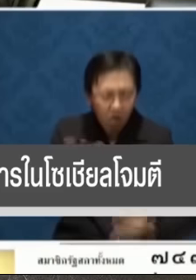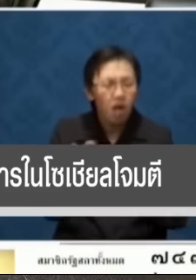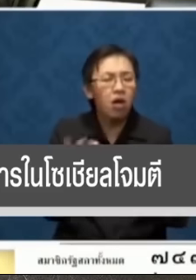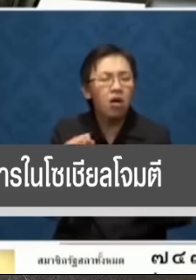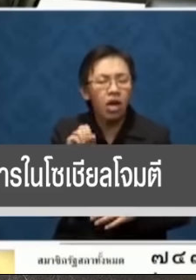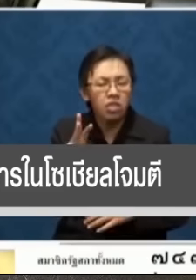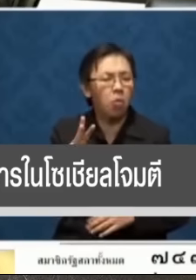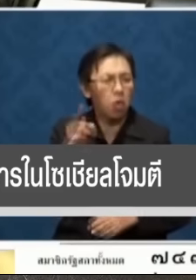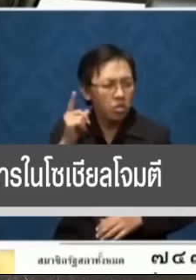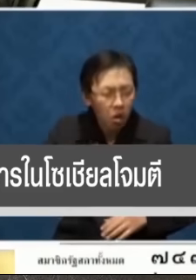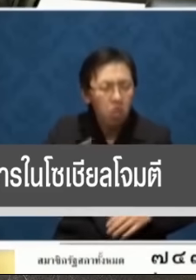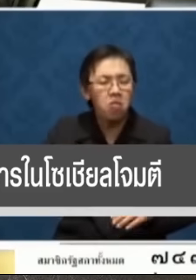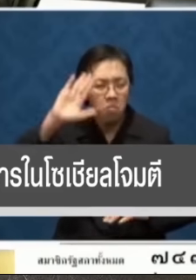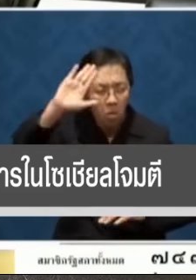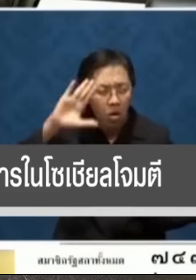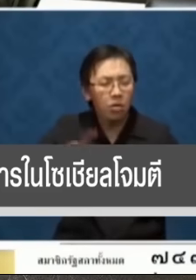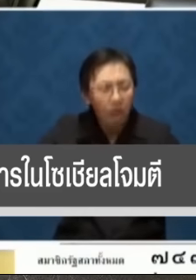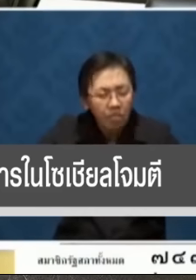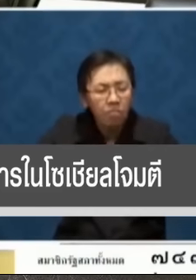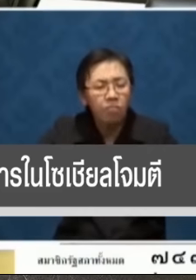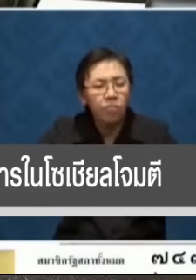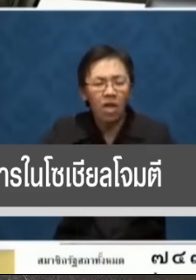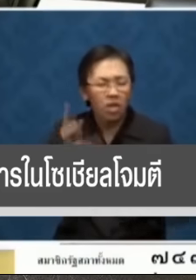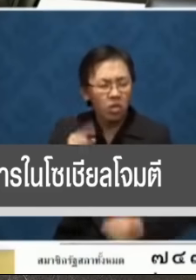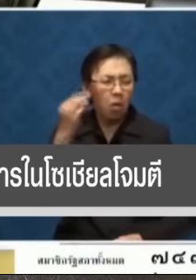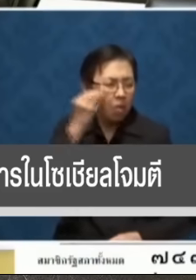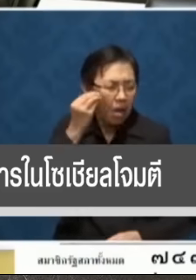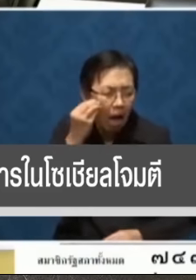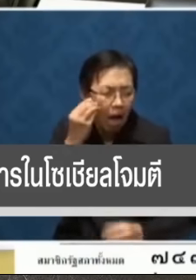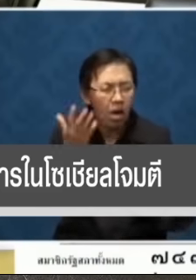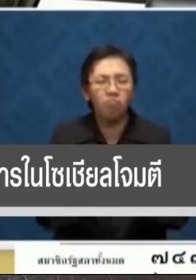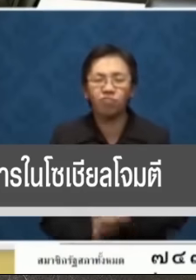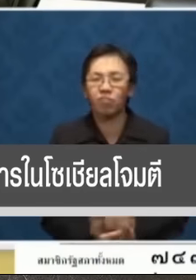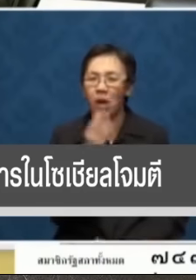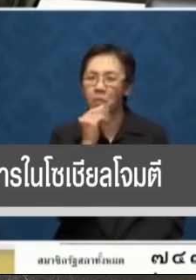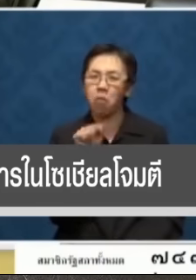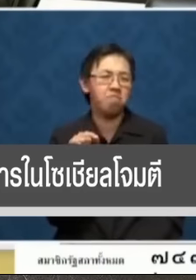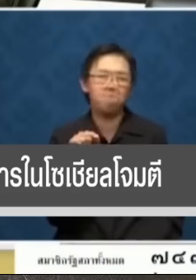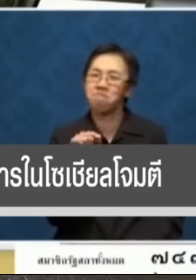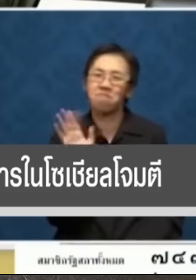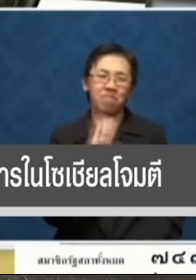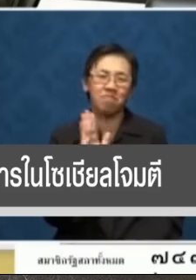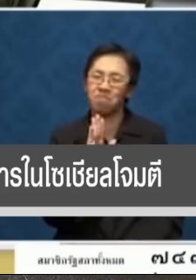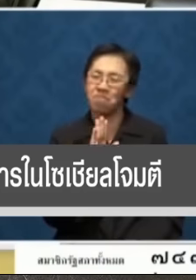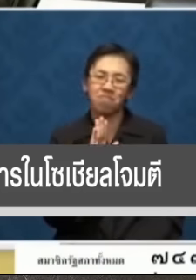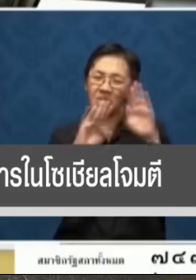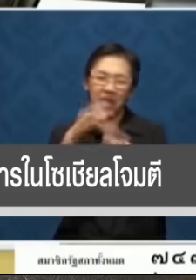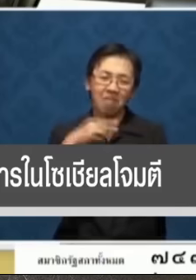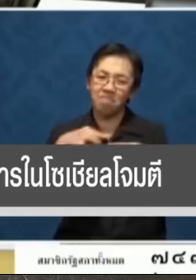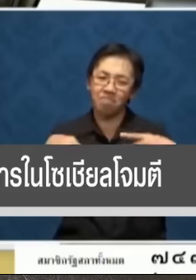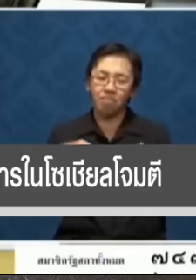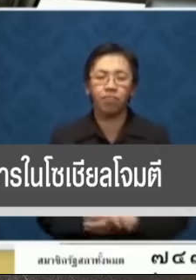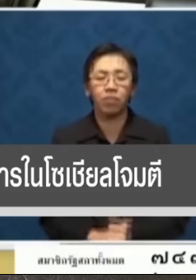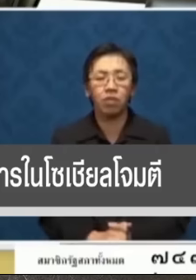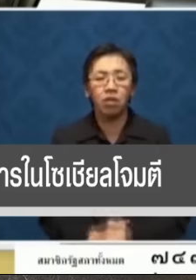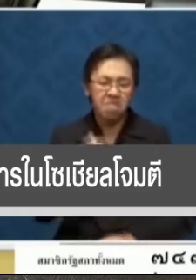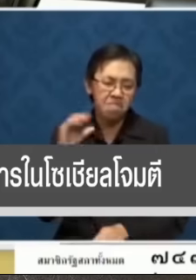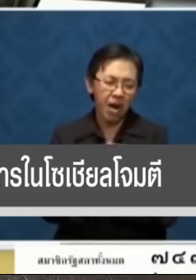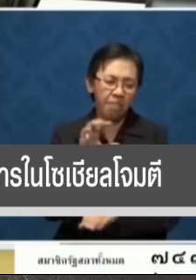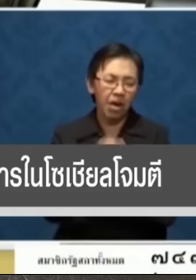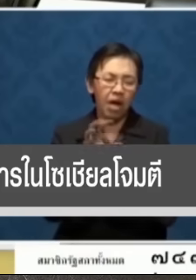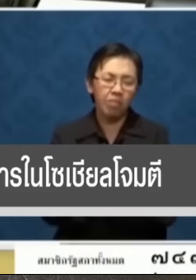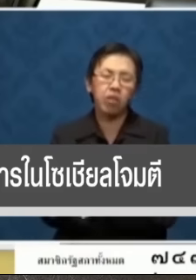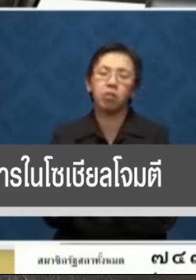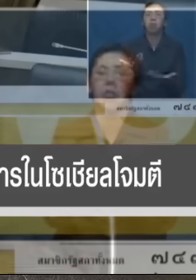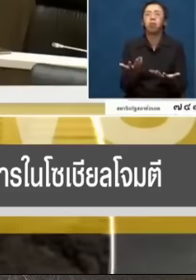ห็นด้วยและห้ามเห็นด้วยคนอื่นยกเว้นนายพิธาอันนี้ผิดหลักครับผิดหลักประชาธิปไตยมันเป็นเผด็จการหรือถ้า